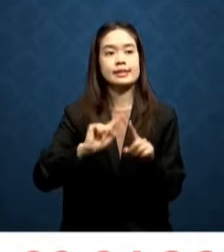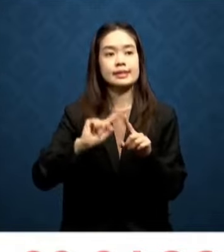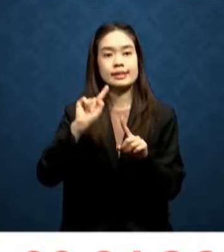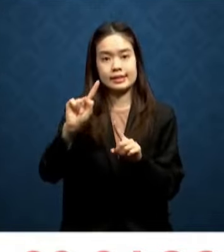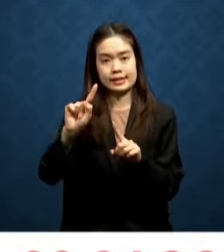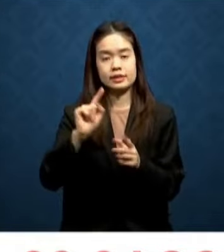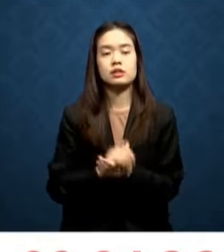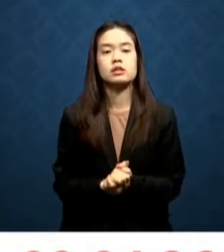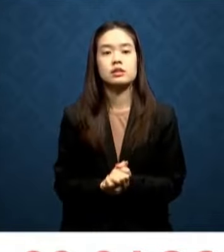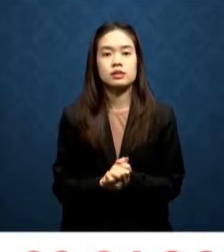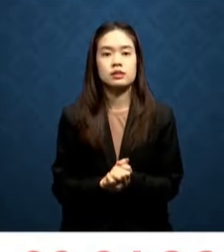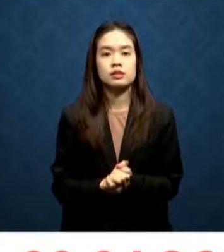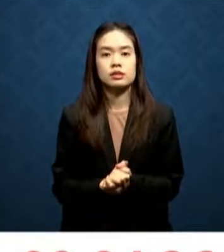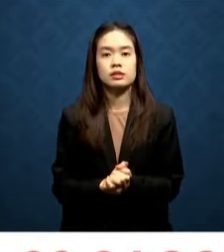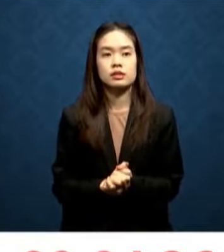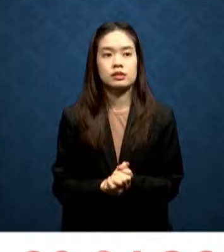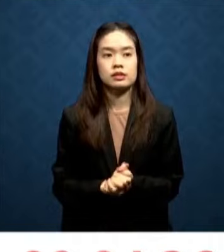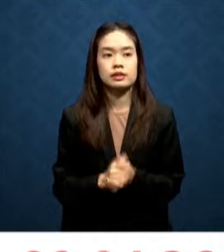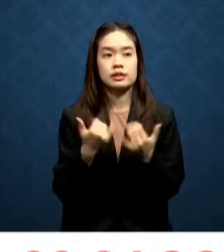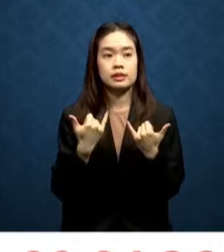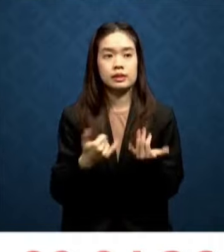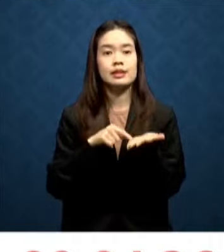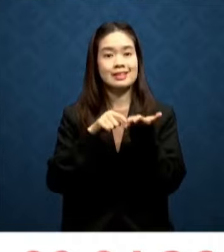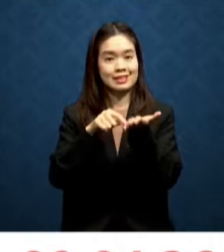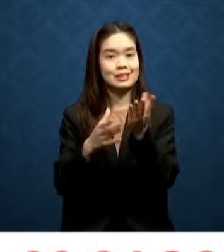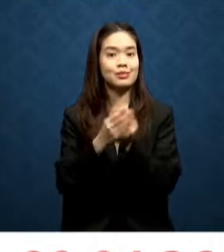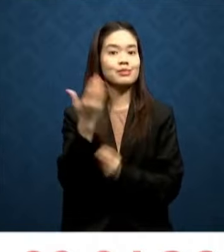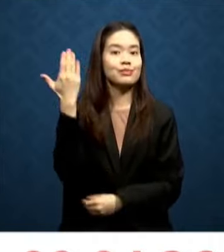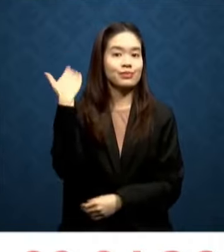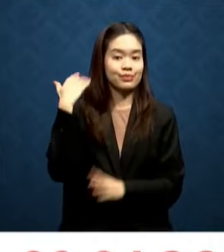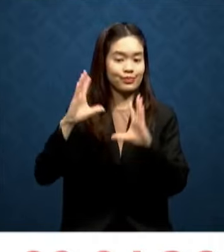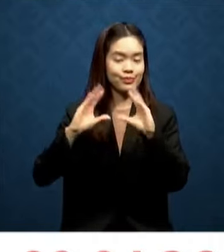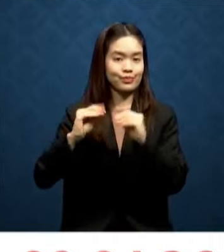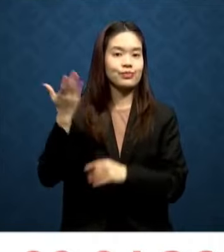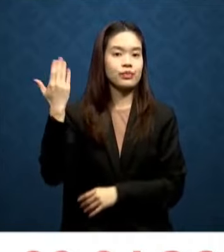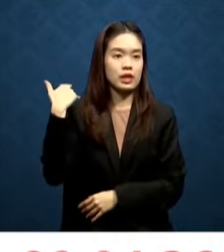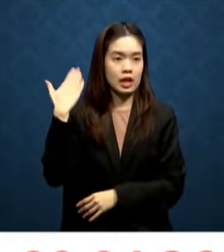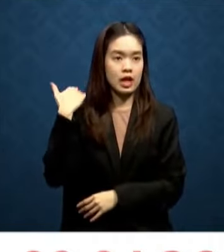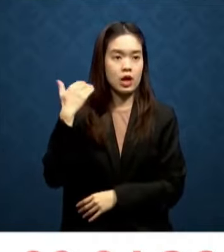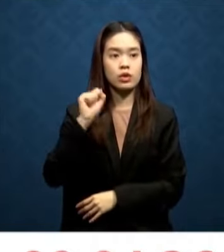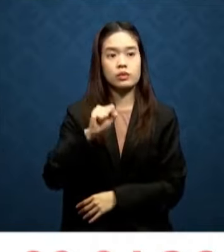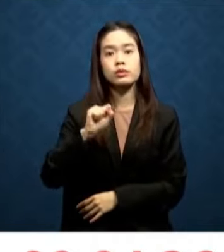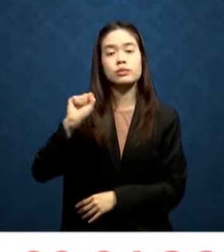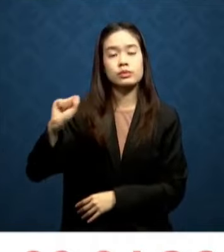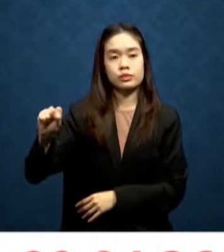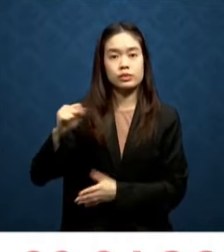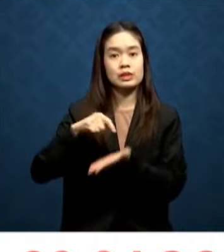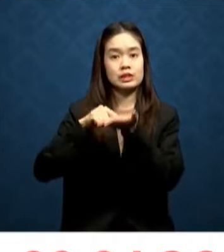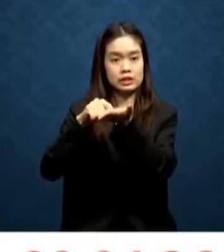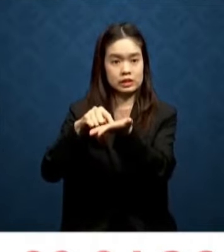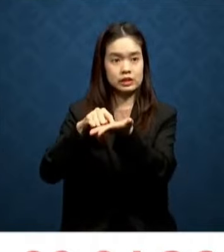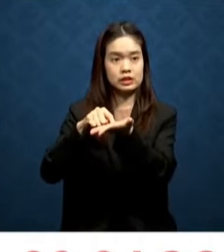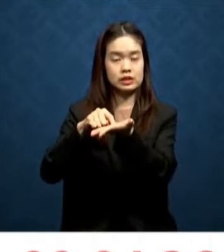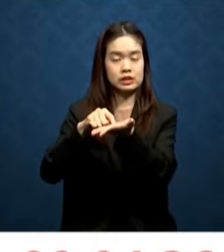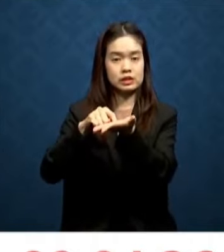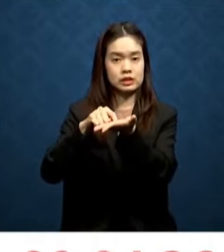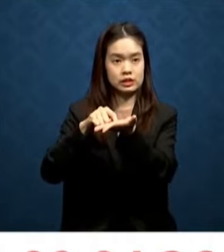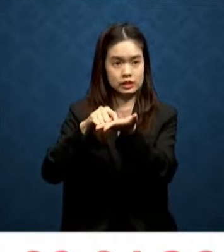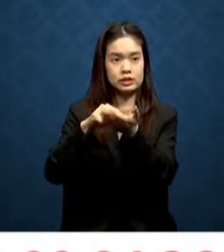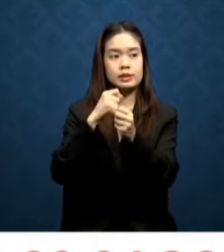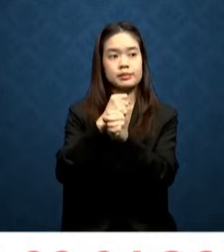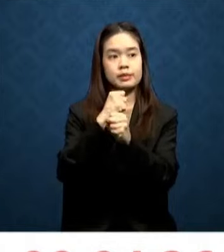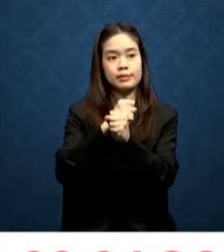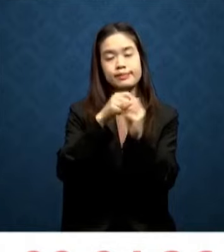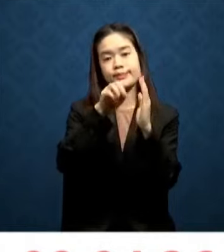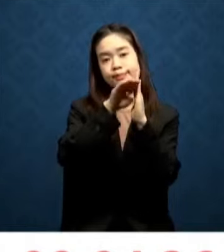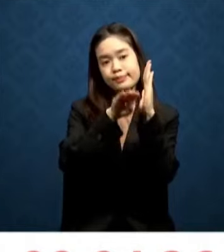ครับเรื่องนี้นะครับเนื่องจากมีการเสนอในที่ประชุมครั้งที่แล้วนะครับแล้วก็ทางสภาผู้แทนราษฎรนะฮะก็มีกรรมดำเนินการนะ